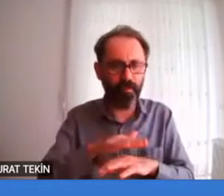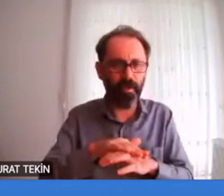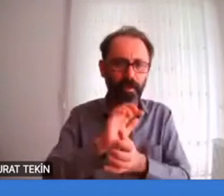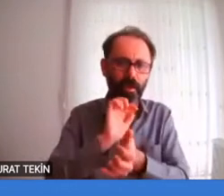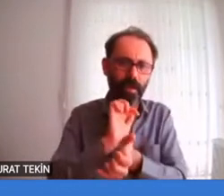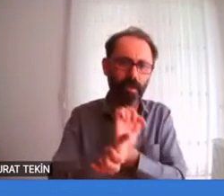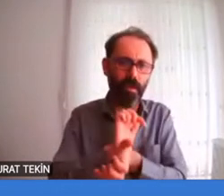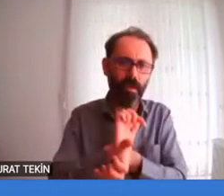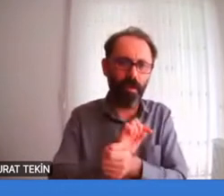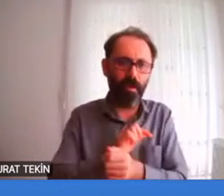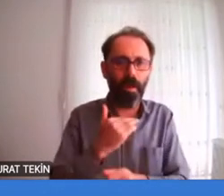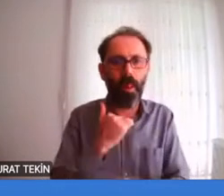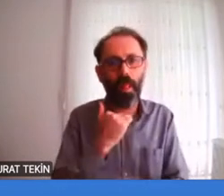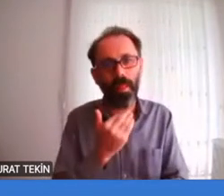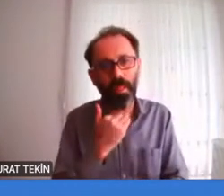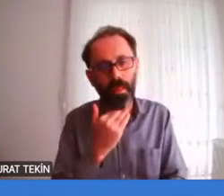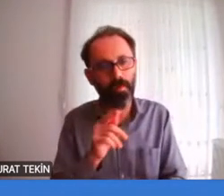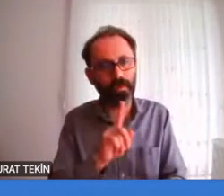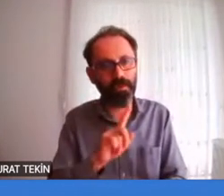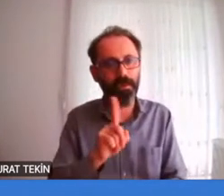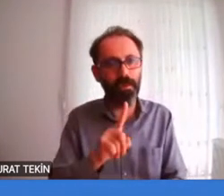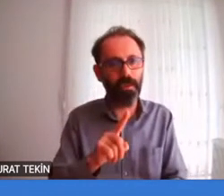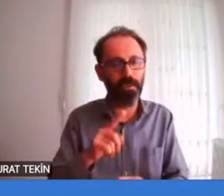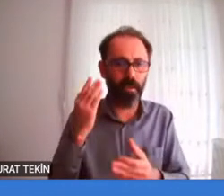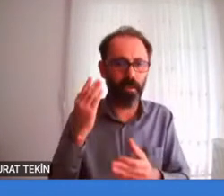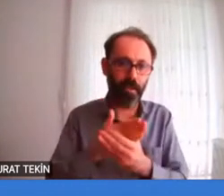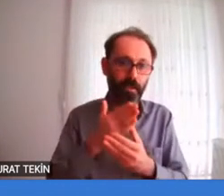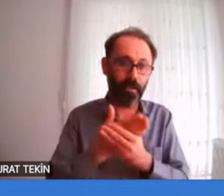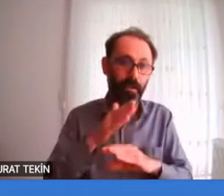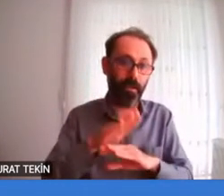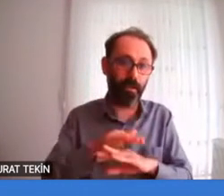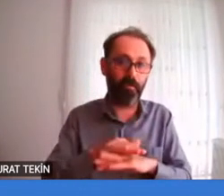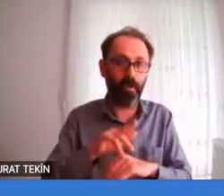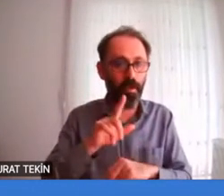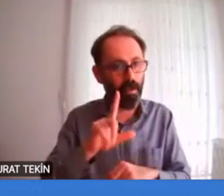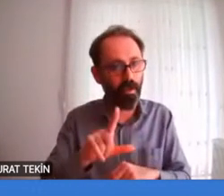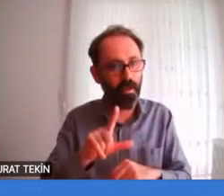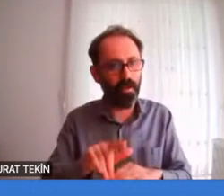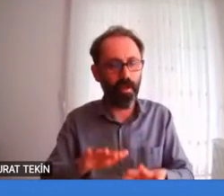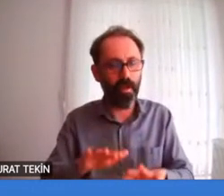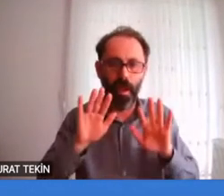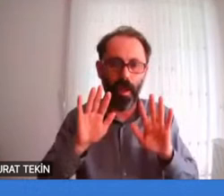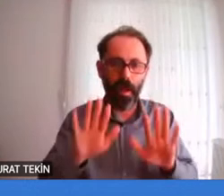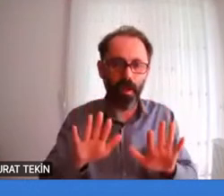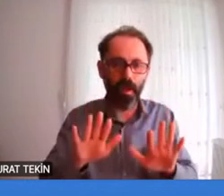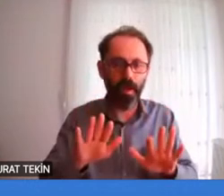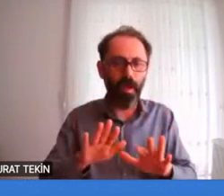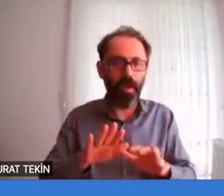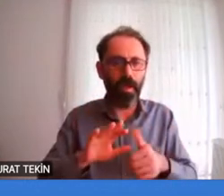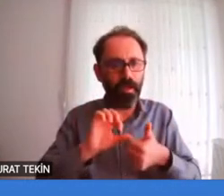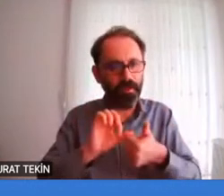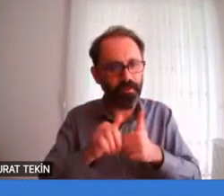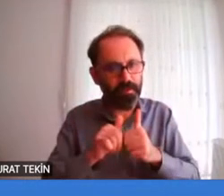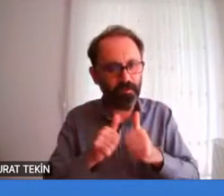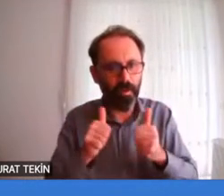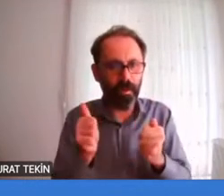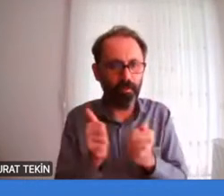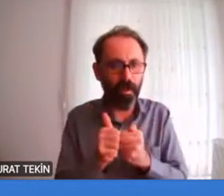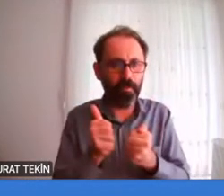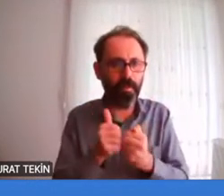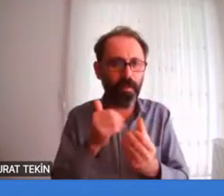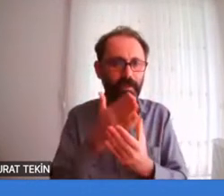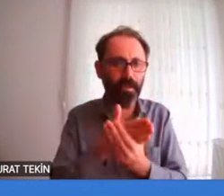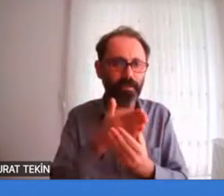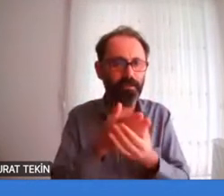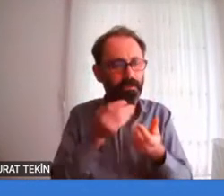kelimesi ailemi döndürdü. Yani ben onlara inadım, hani onlar istemese de ben bu branşı yaptım. Yani